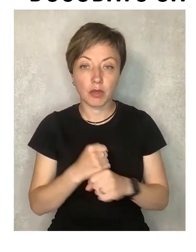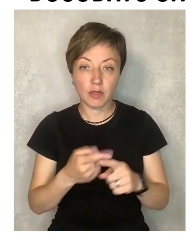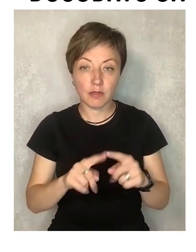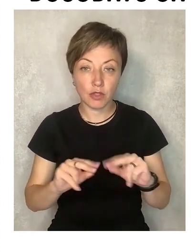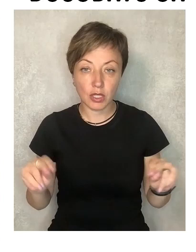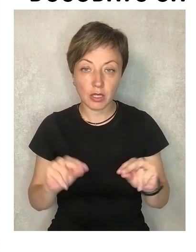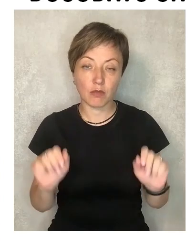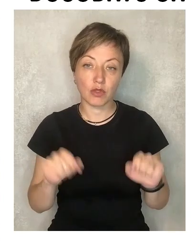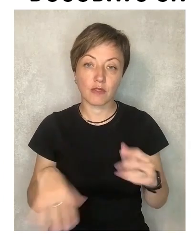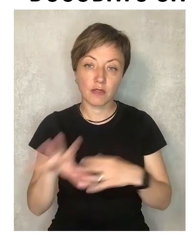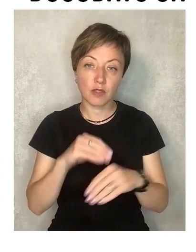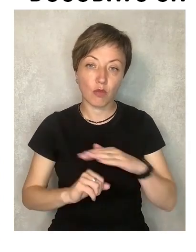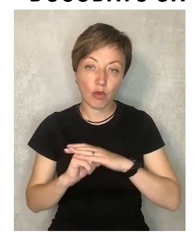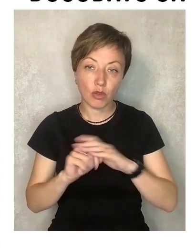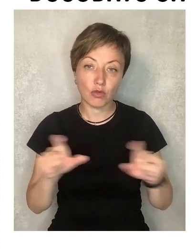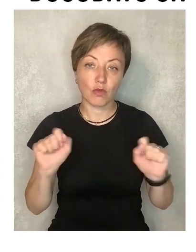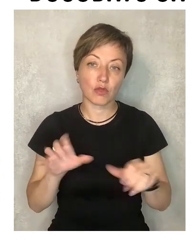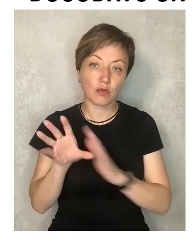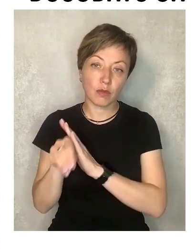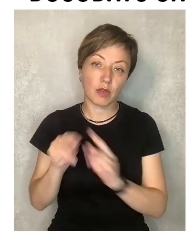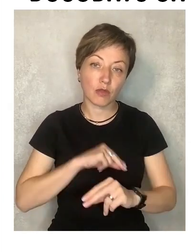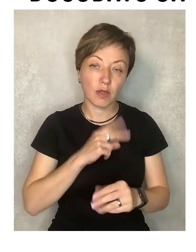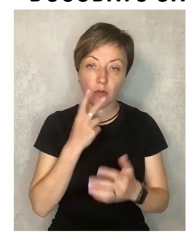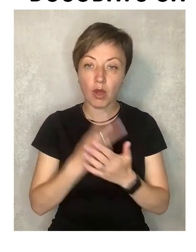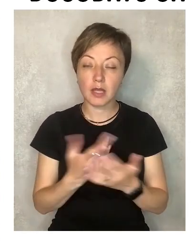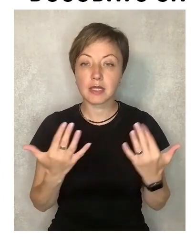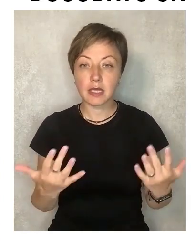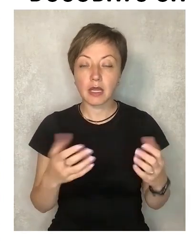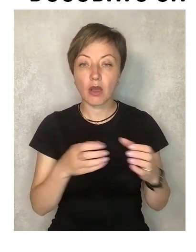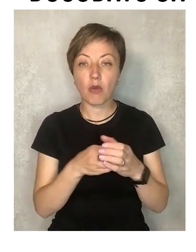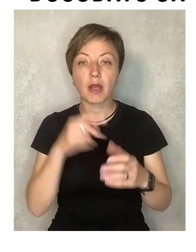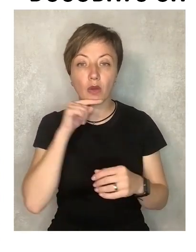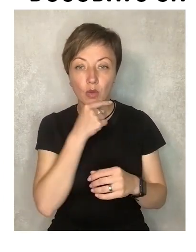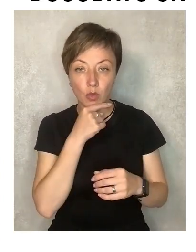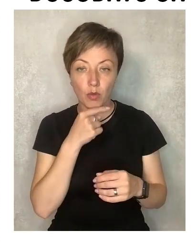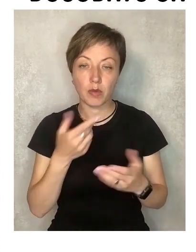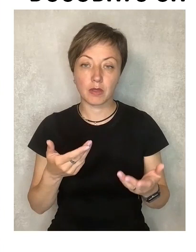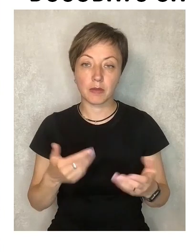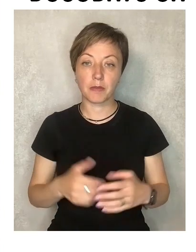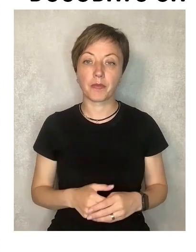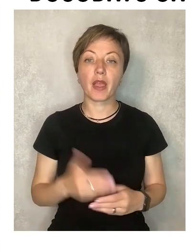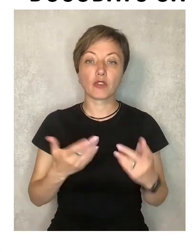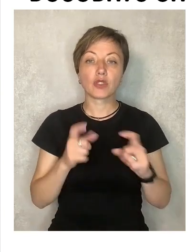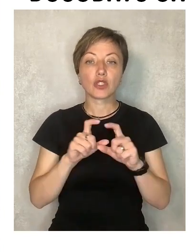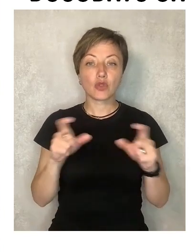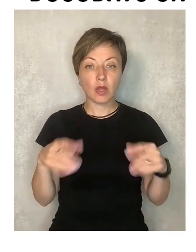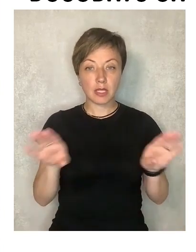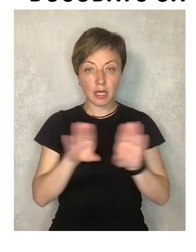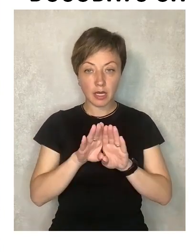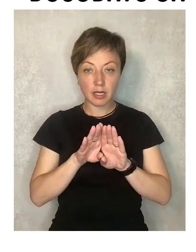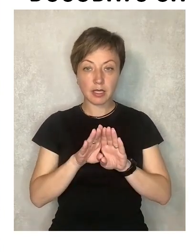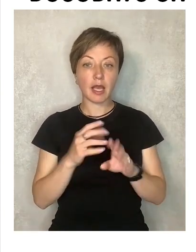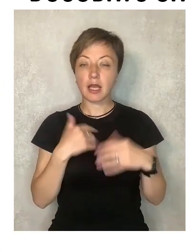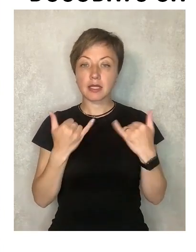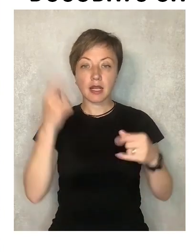можливо, всі в опорній школі можуть працювати, і показувати там, скільки громада економить, якщо ця школа закриється. Та, ну, я зараз